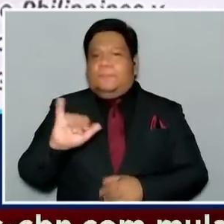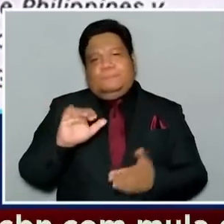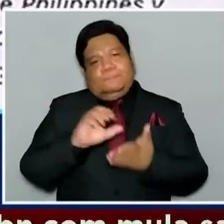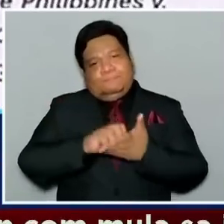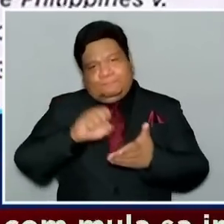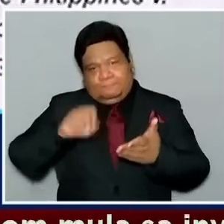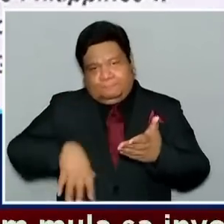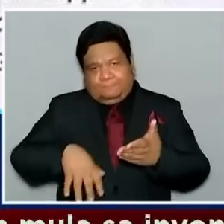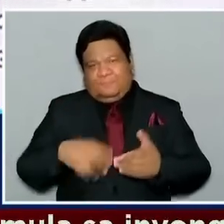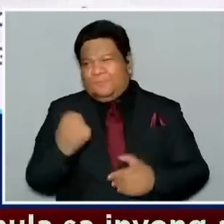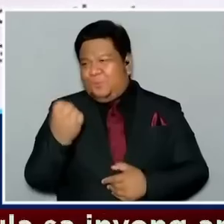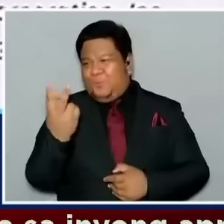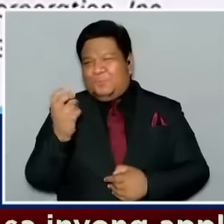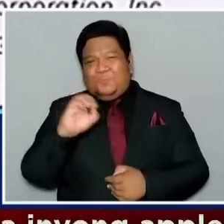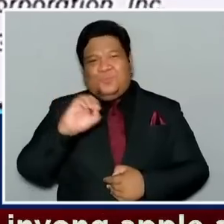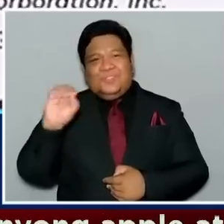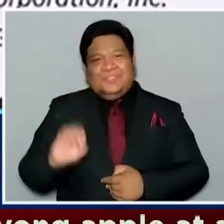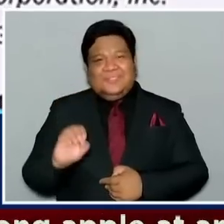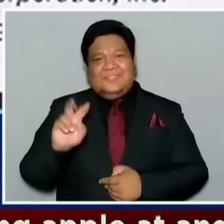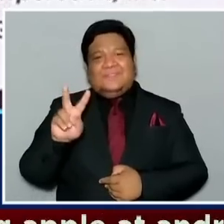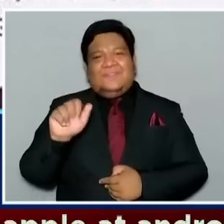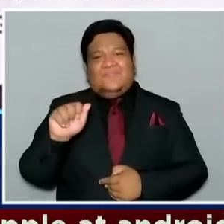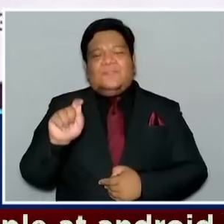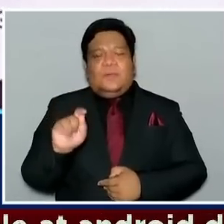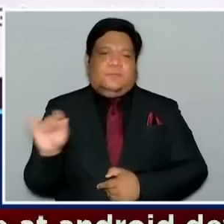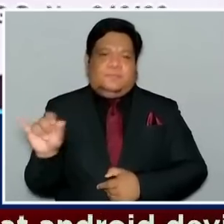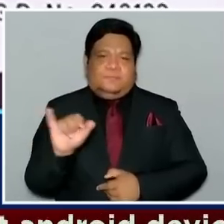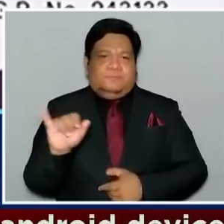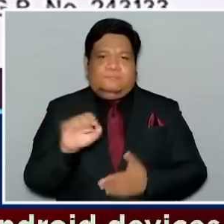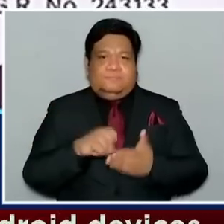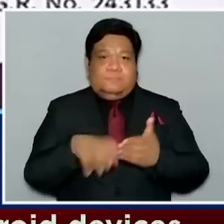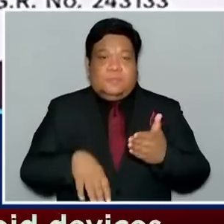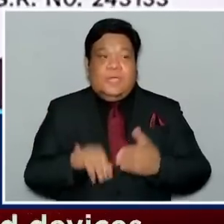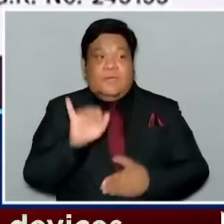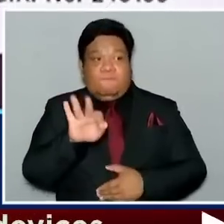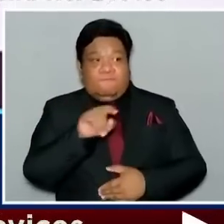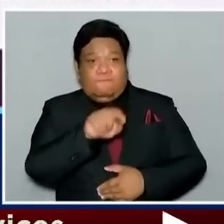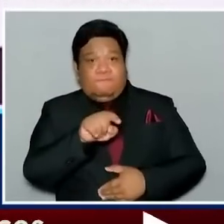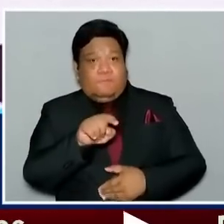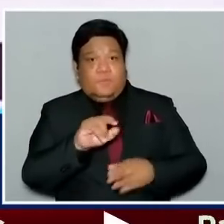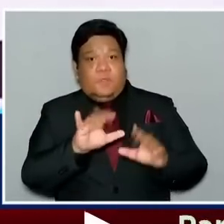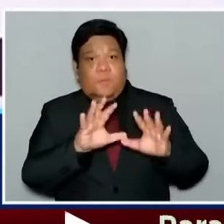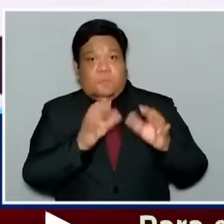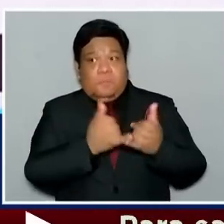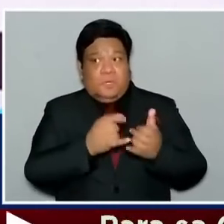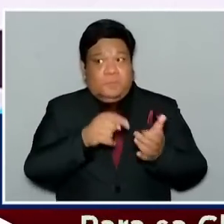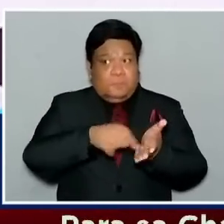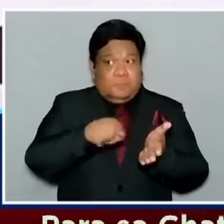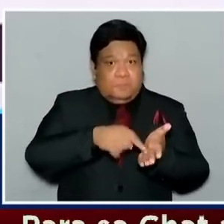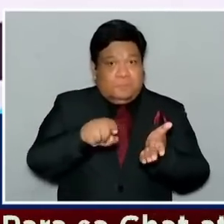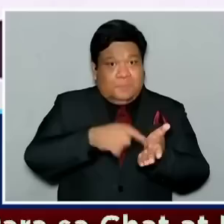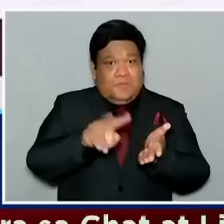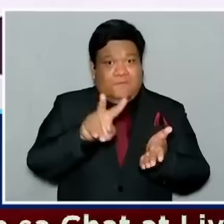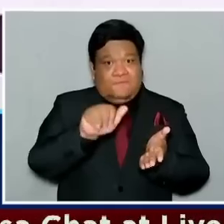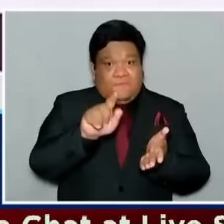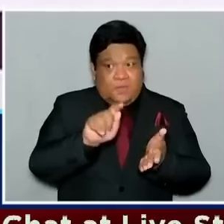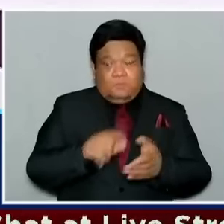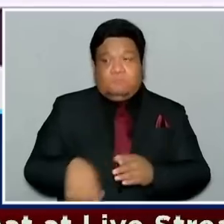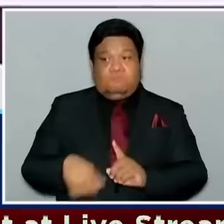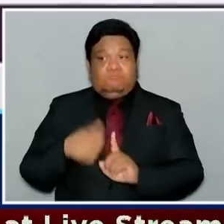So, pag ang isang institution ay may binabayarang BAT, at ang senior citizen ay